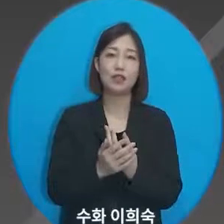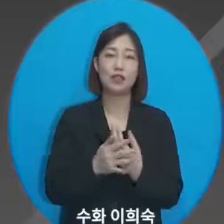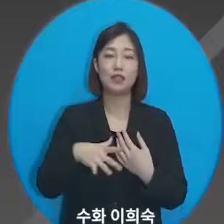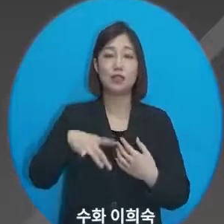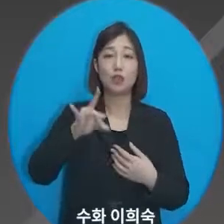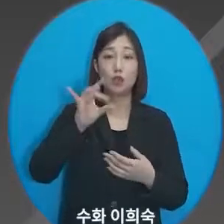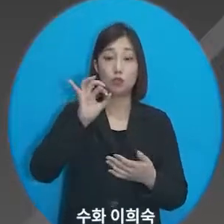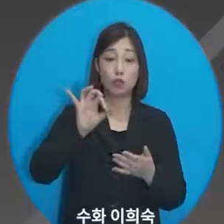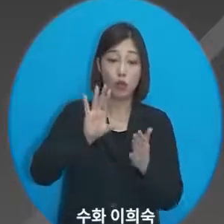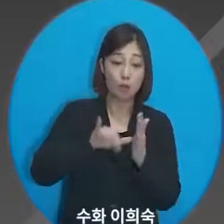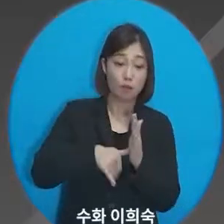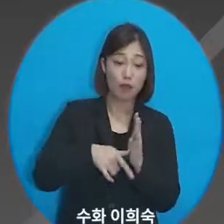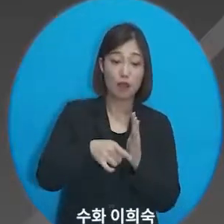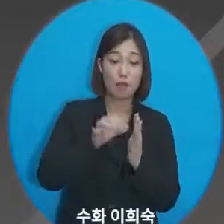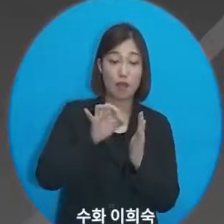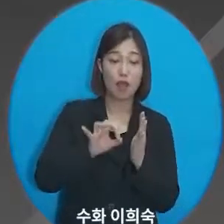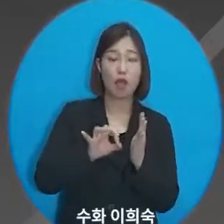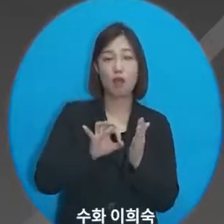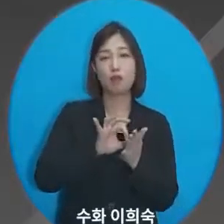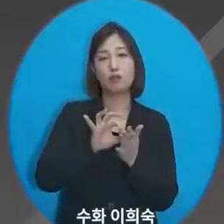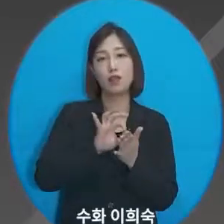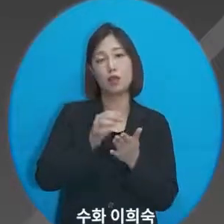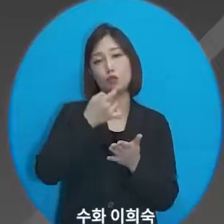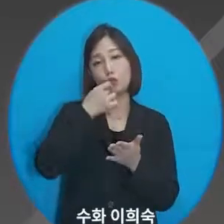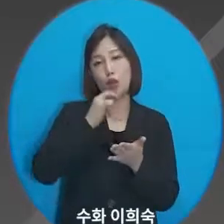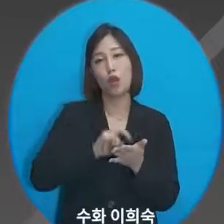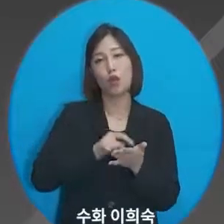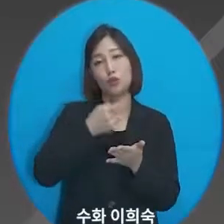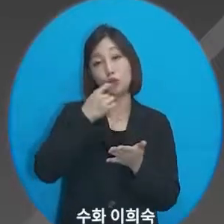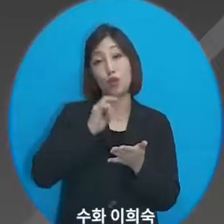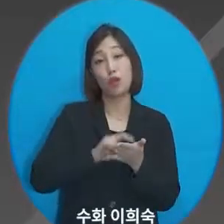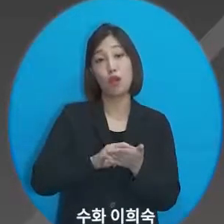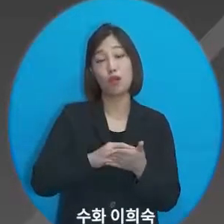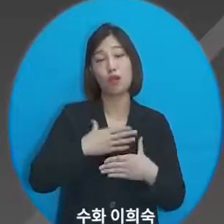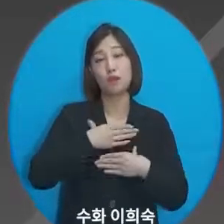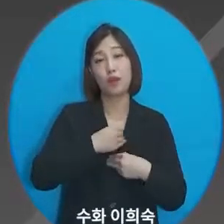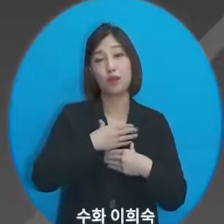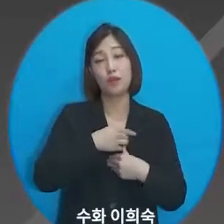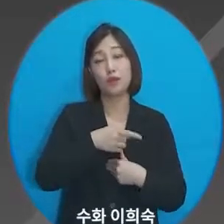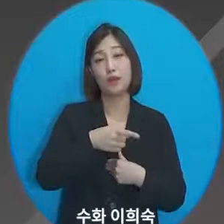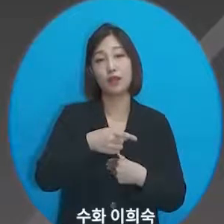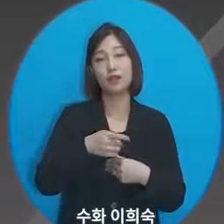다음에 건축, 환경, 서비스를 구현하는 겁니다.